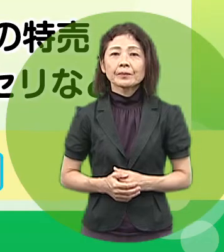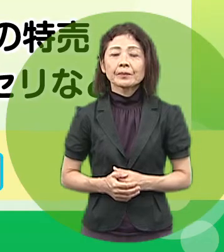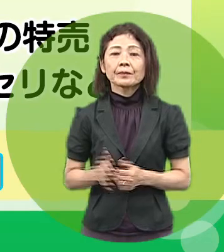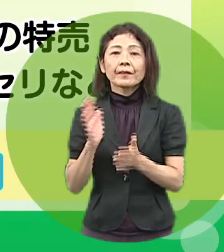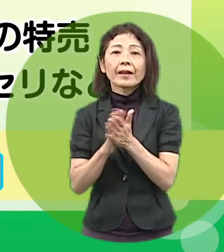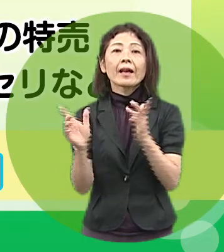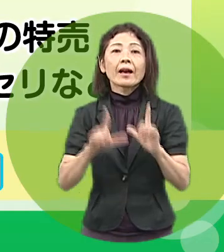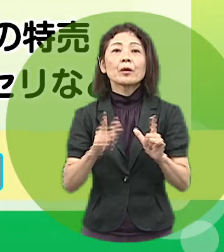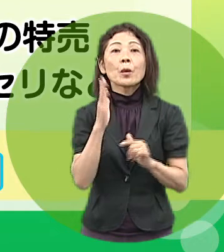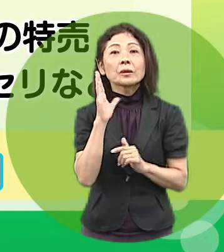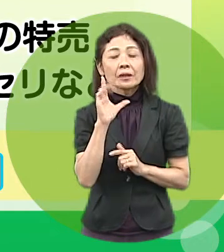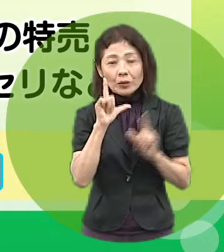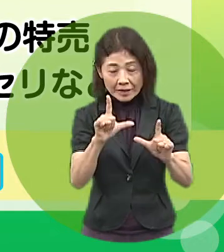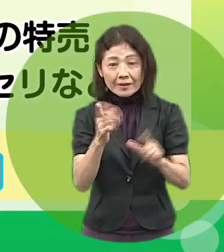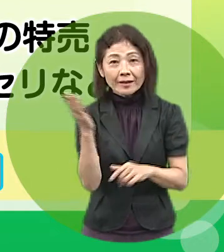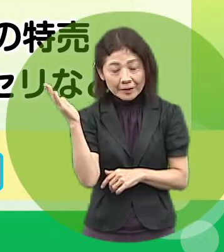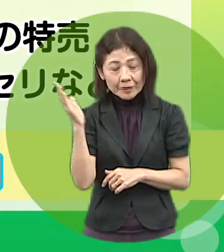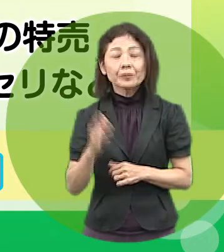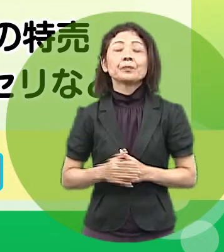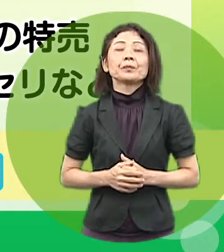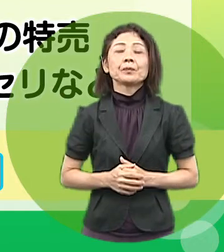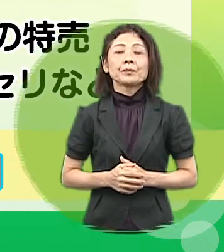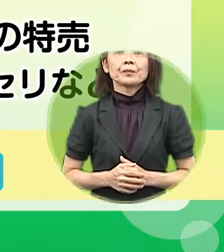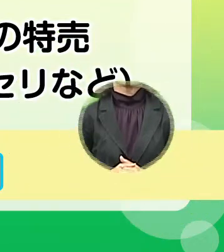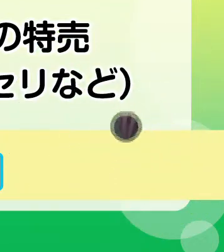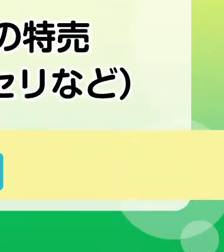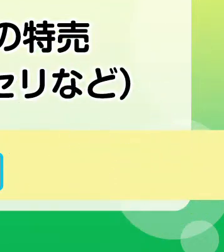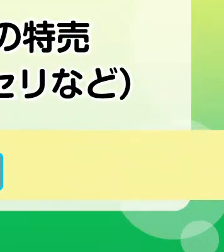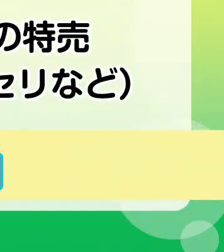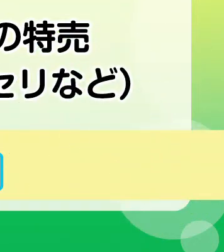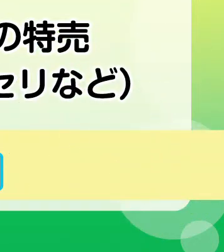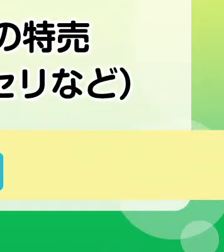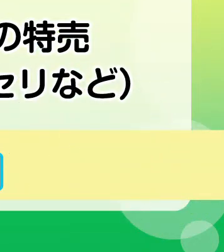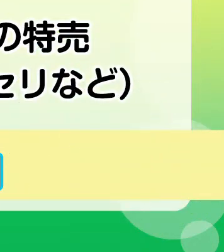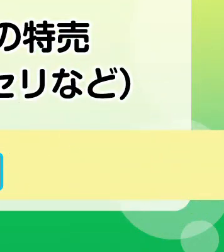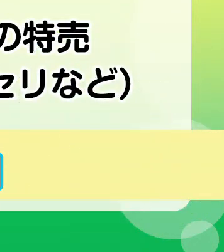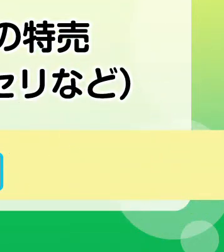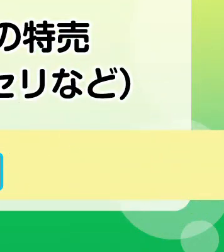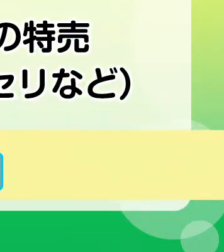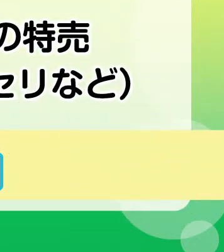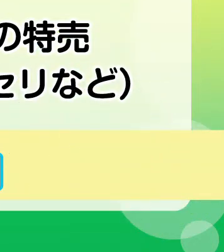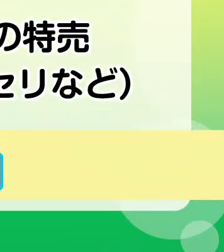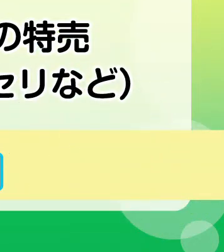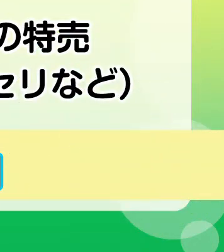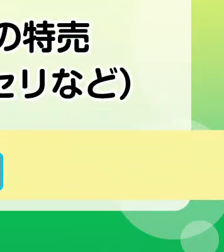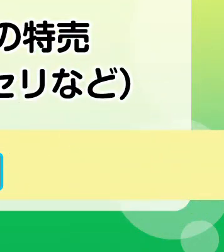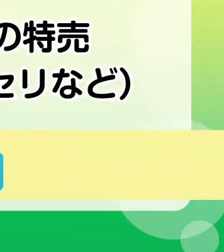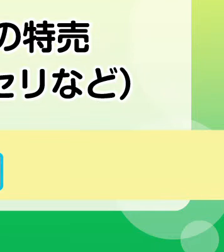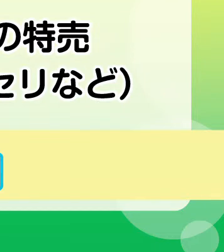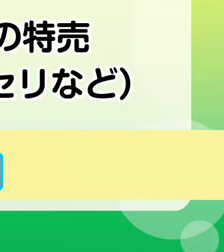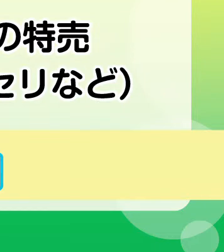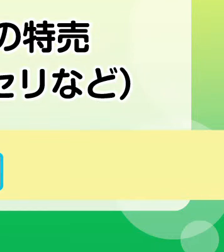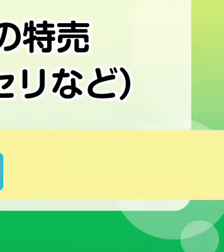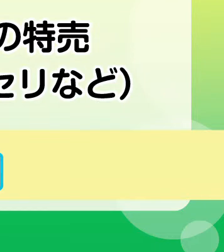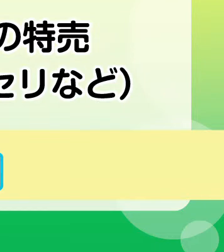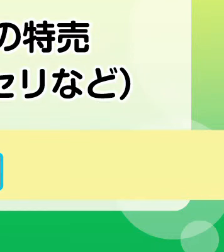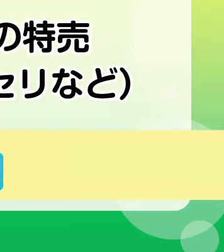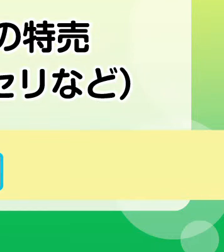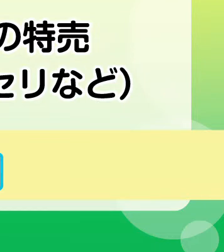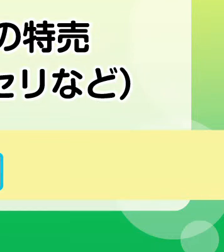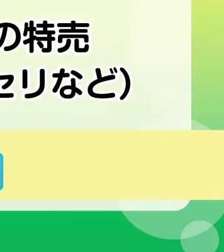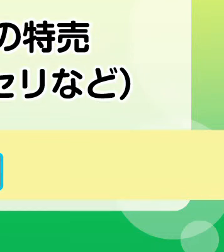続いて県からのお知らせです県では夏本番集まる果物野菜